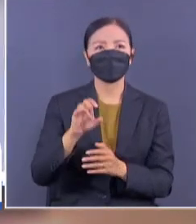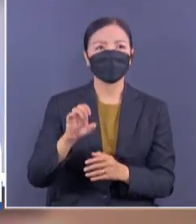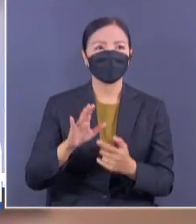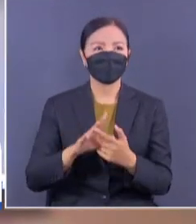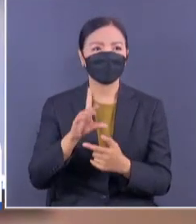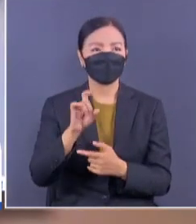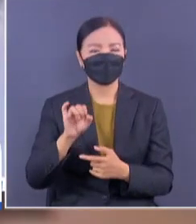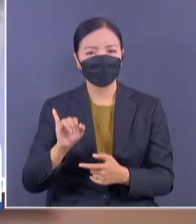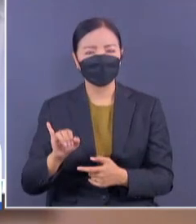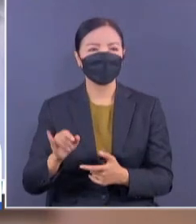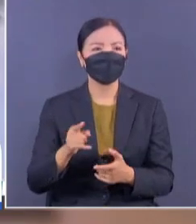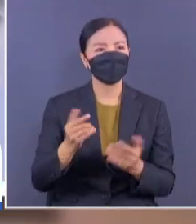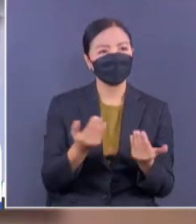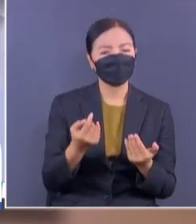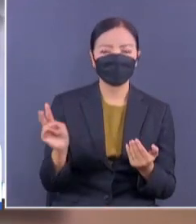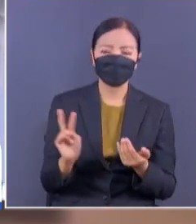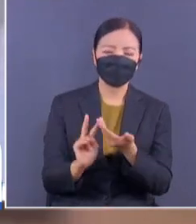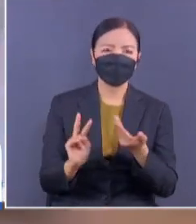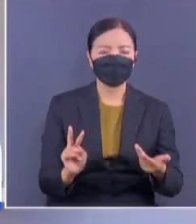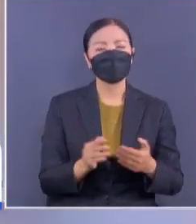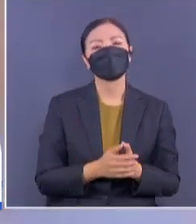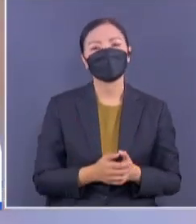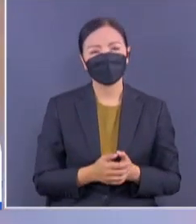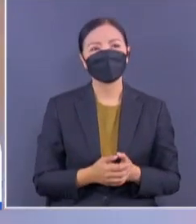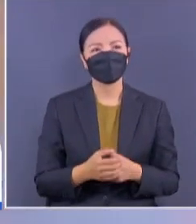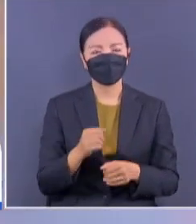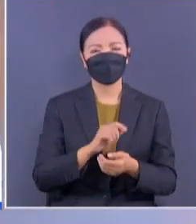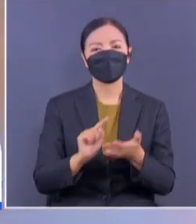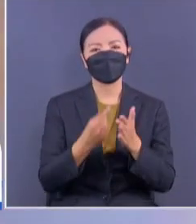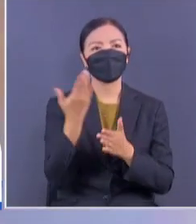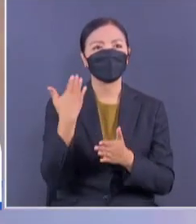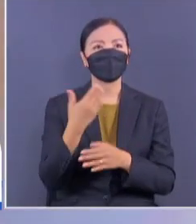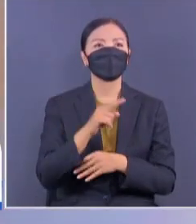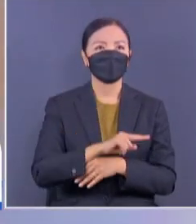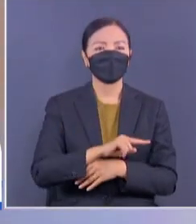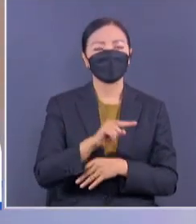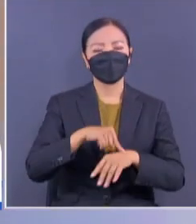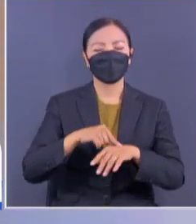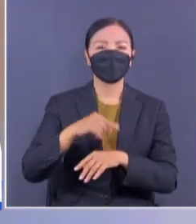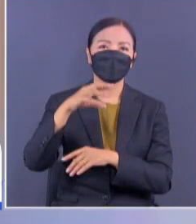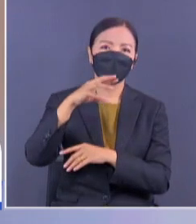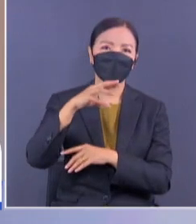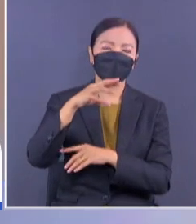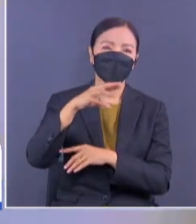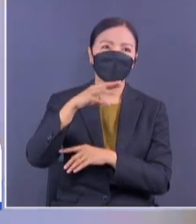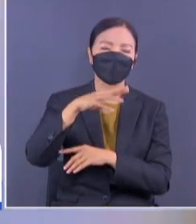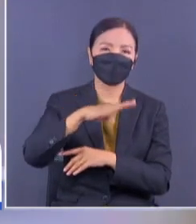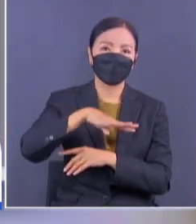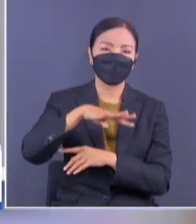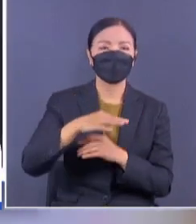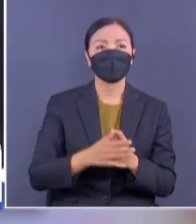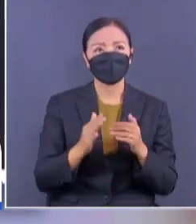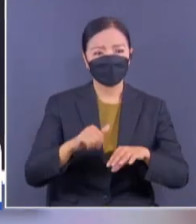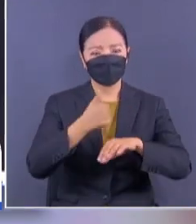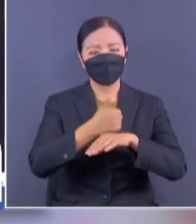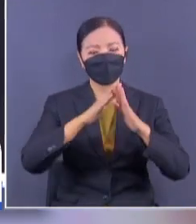แลนและน้องเดมี่ร่วมอนุโมทนาบุญค่ะซึ่งได้ทำพิธีเมื่อวานนี้นะคะเวลา 16:29 นาทีโดยพระสุวรรณเมธีเจ้าคณะอำเ